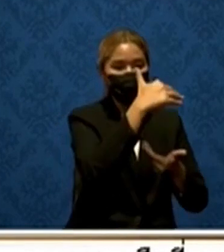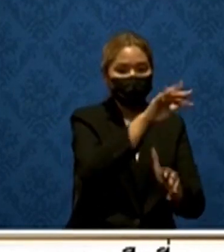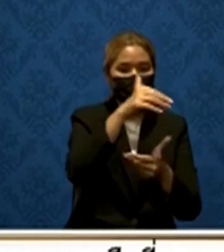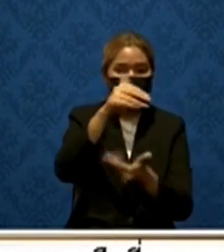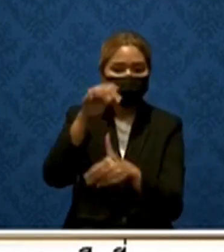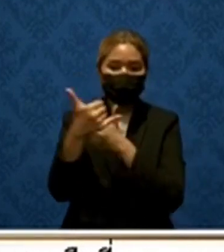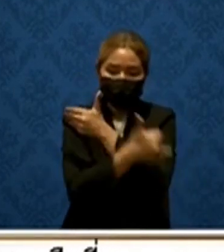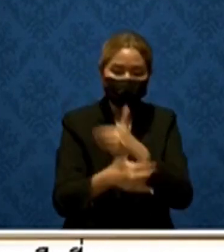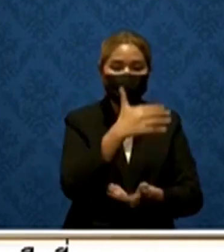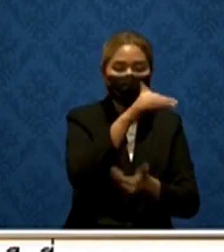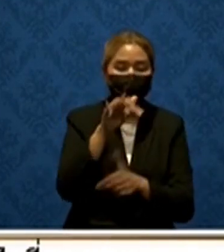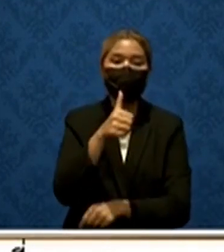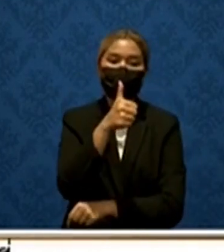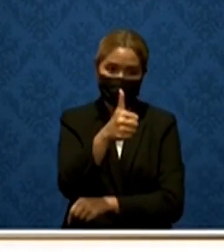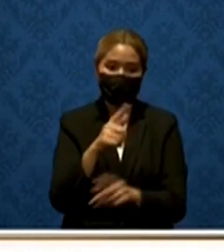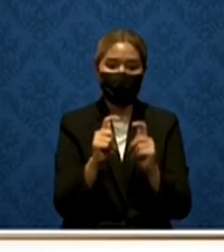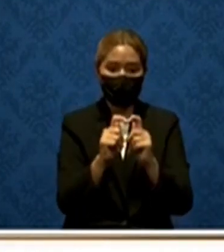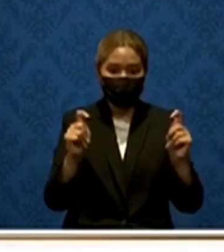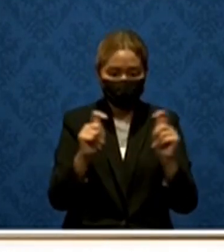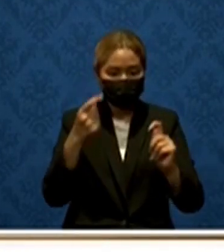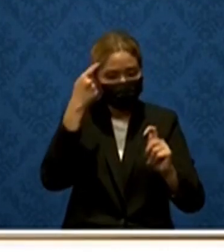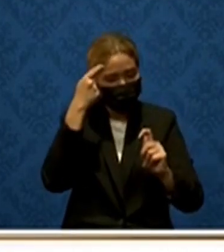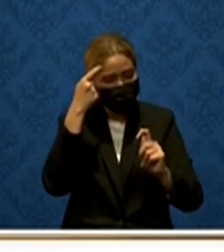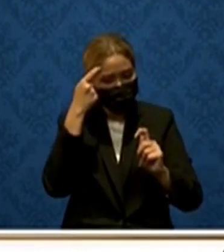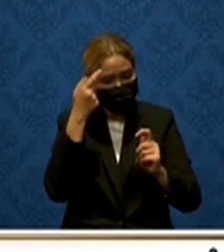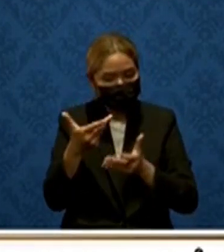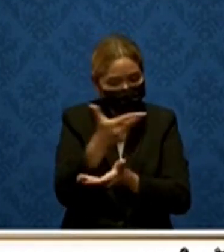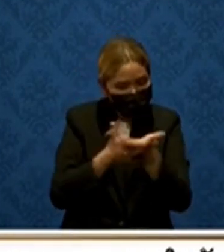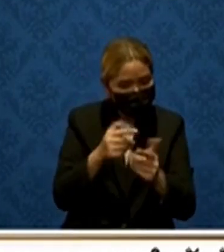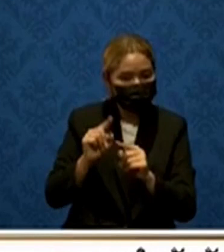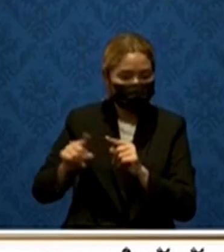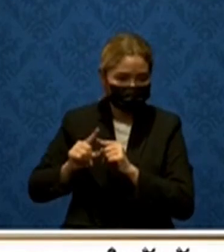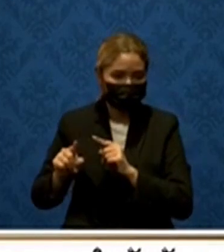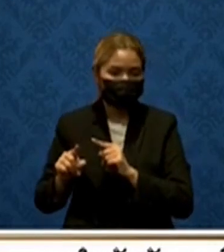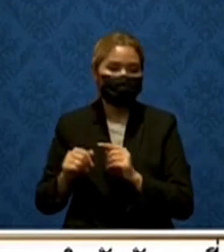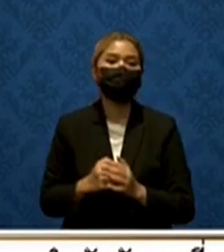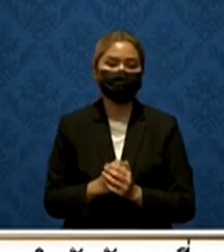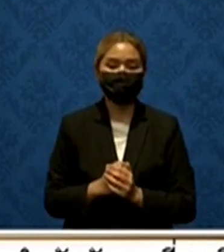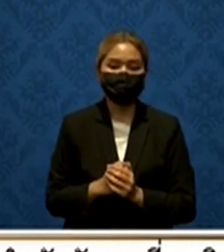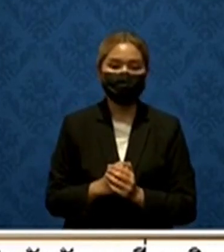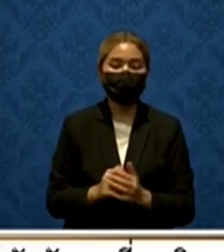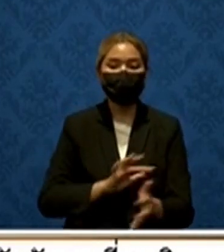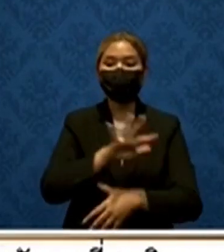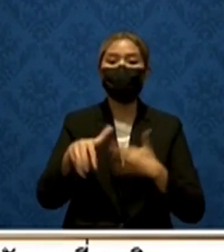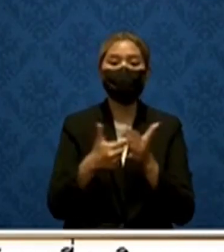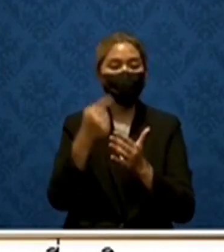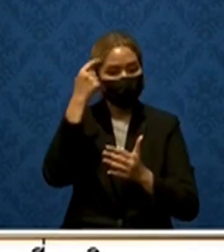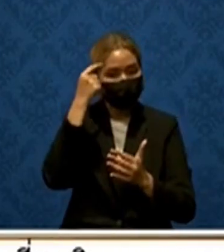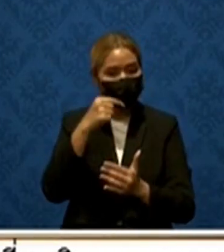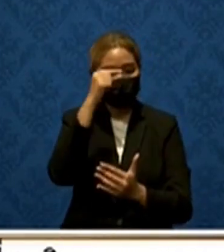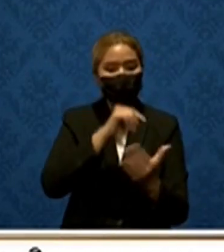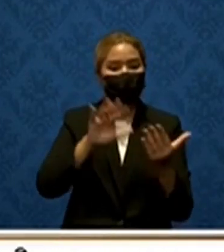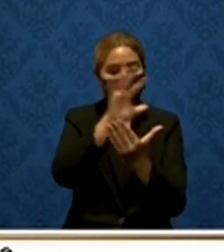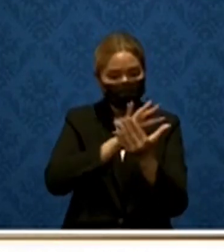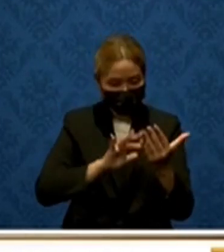นี้เป็นตวเลขเท่าไรอันุกรรมการณจะเป็นผู้พิจารณาดำเนินการทั้หมดนี้ก็เพื่อให้คนไทยมีน้มนปาม